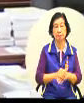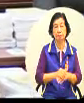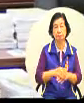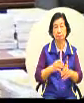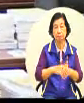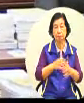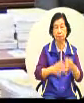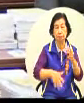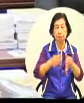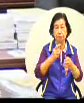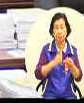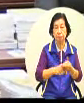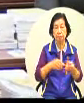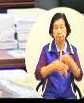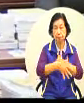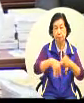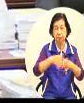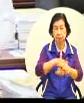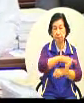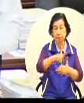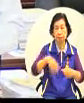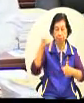位，大家早安。